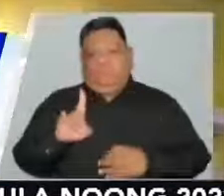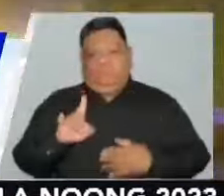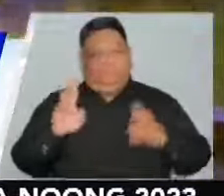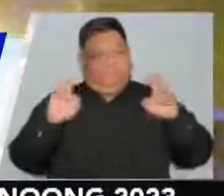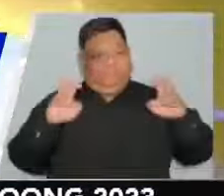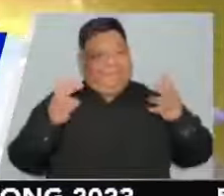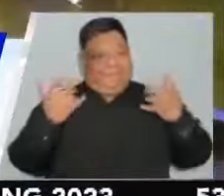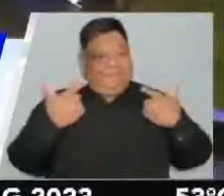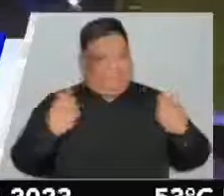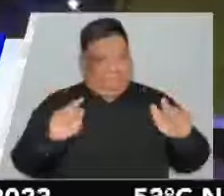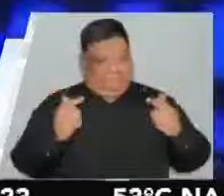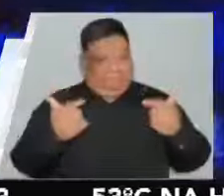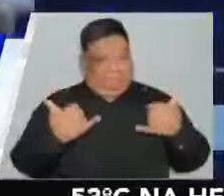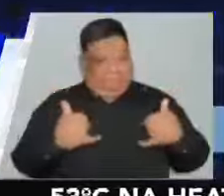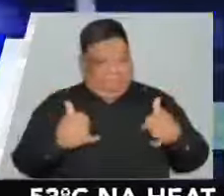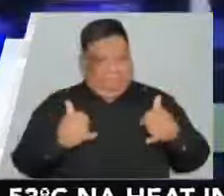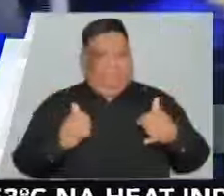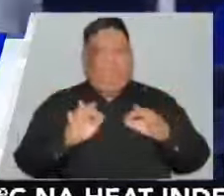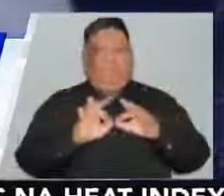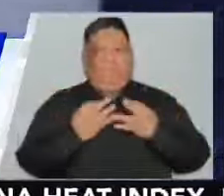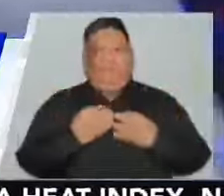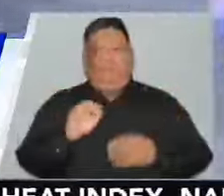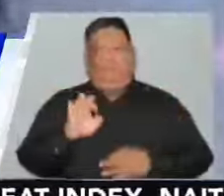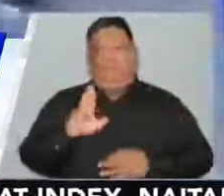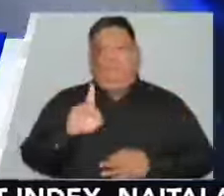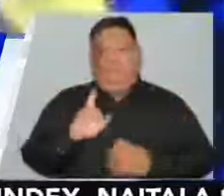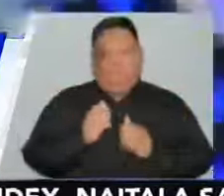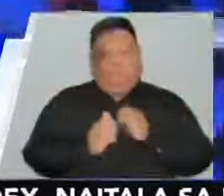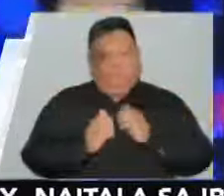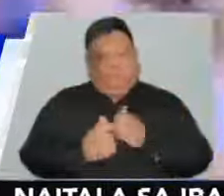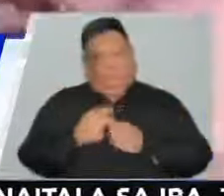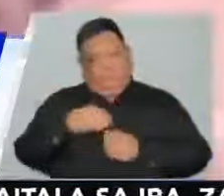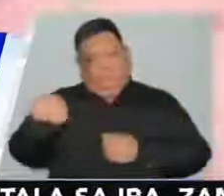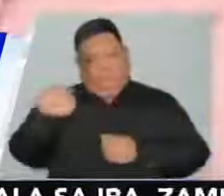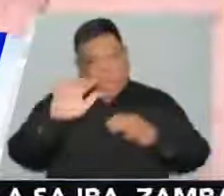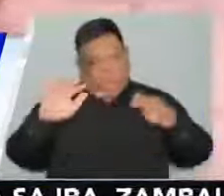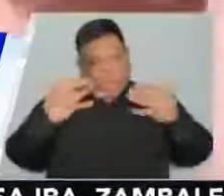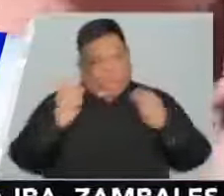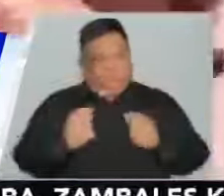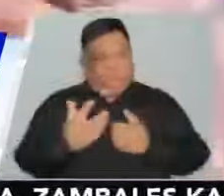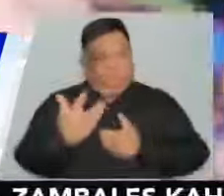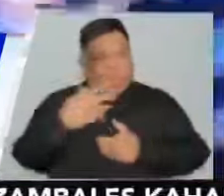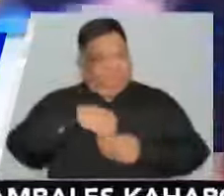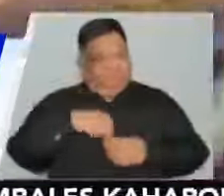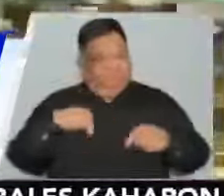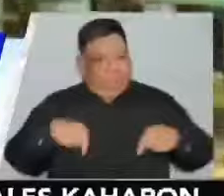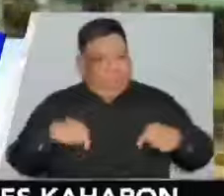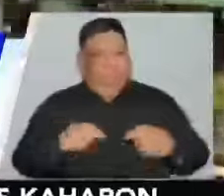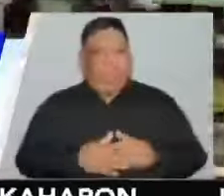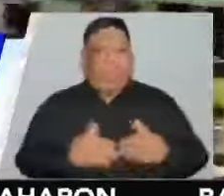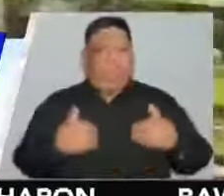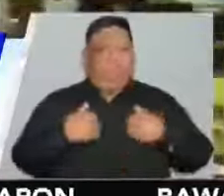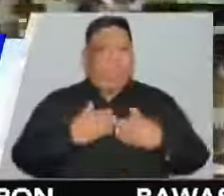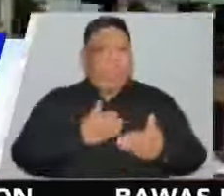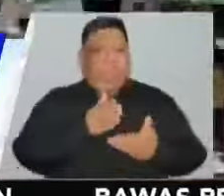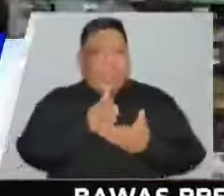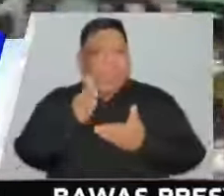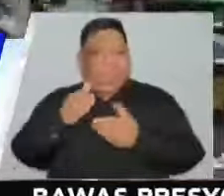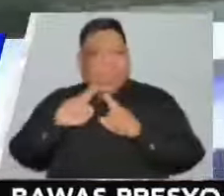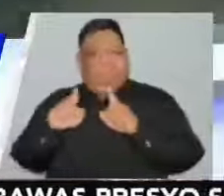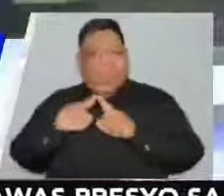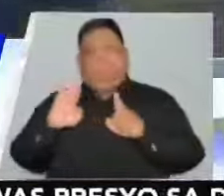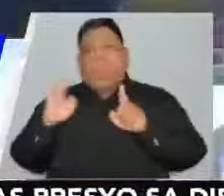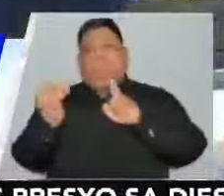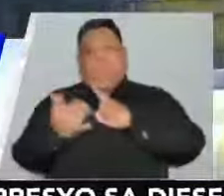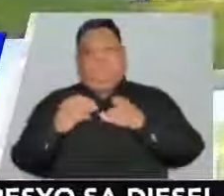Kapuso viewers na makisali sa hulaan. May booth na ililibot sa iba't ibang barangay sa Metro Manila. At ang